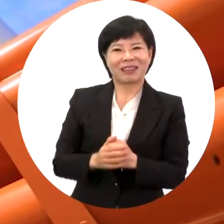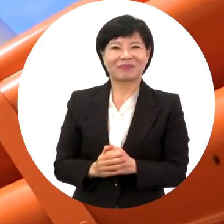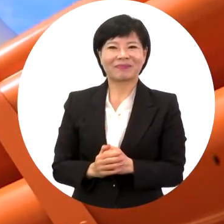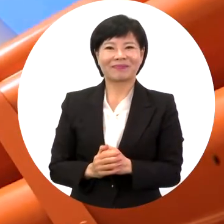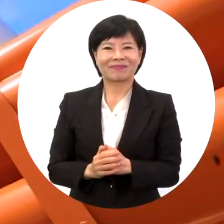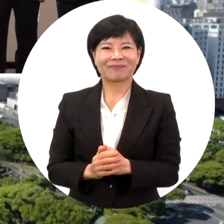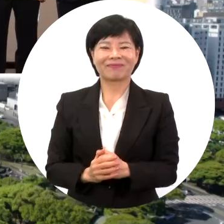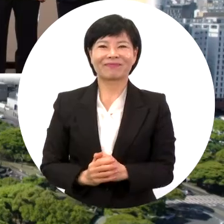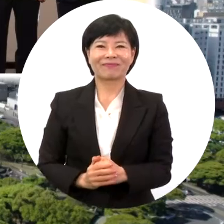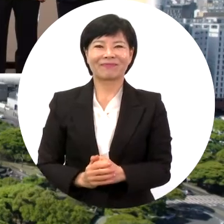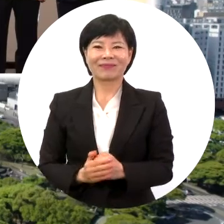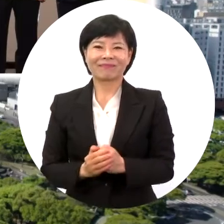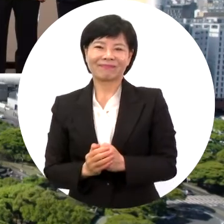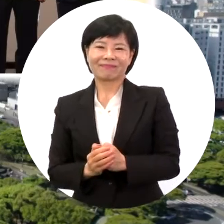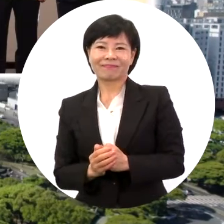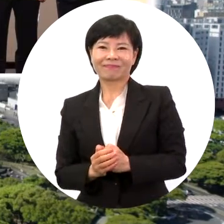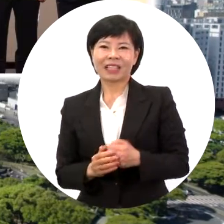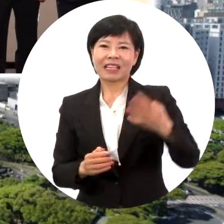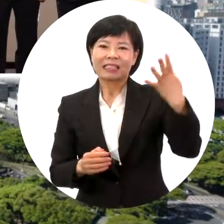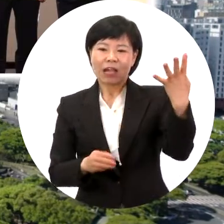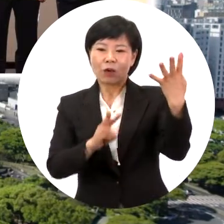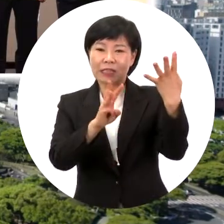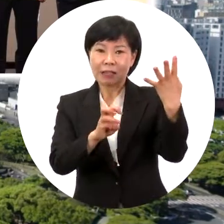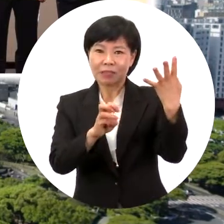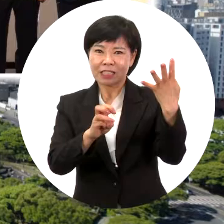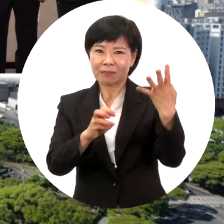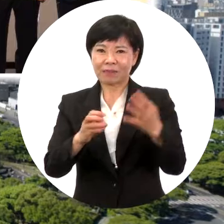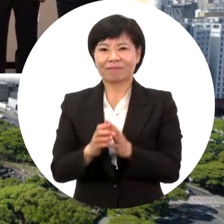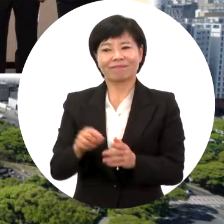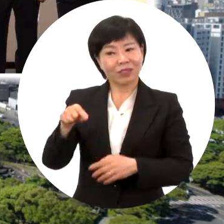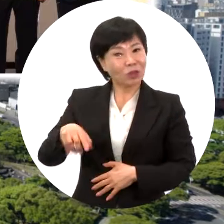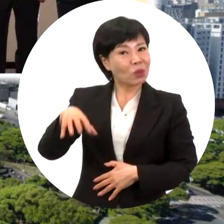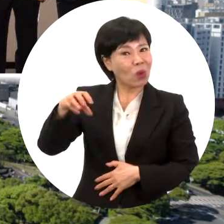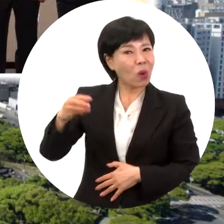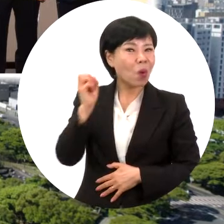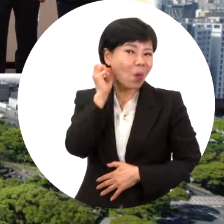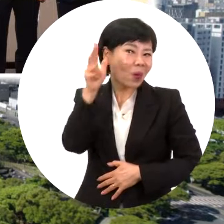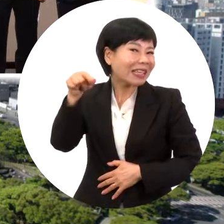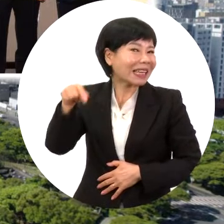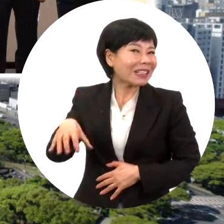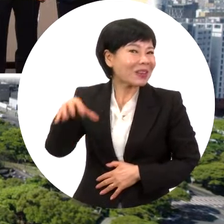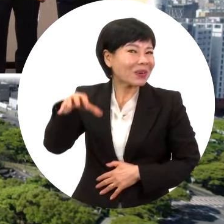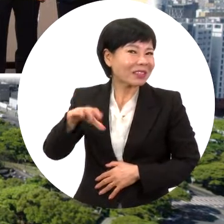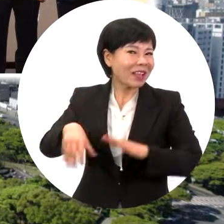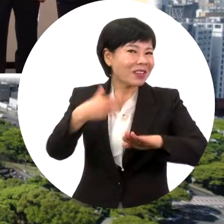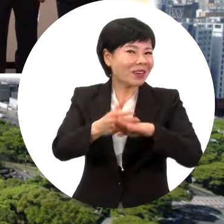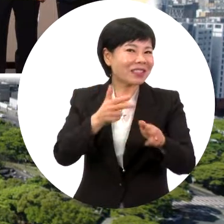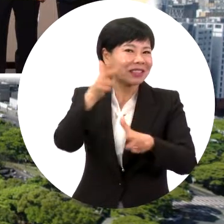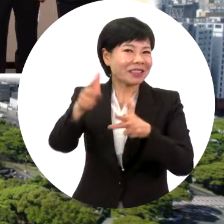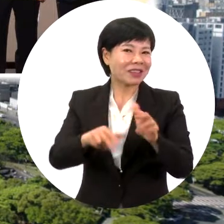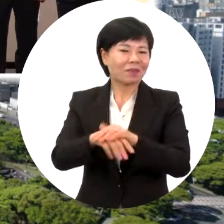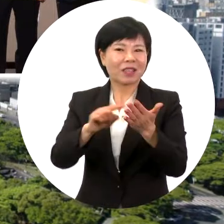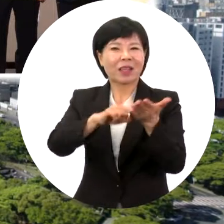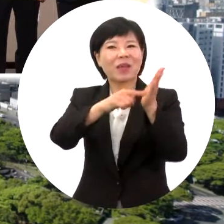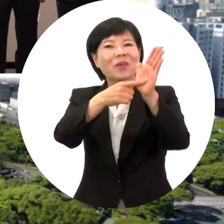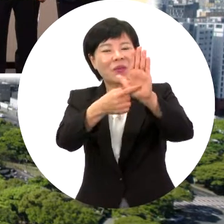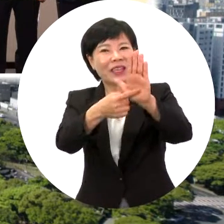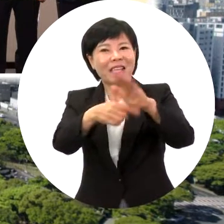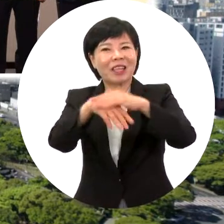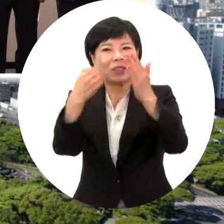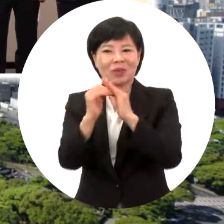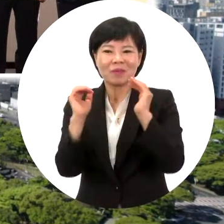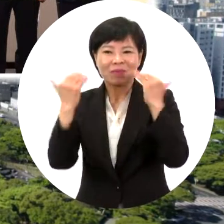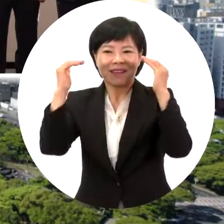전망됩니다. 제주도는 4월 30일 제주 라마다 프라자 호텔에서 제주 혁신 기업 공개 및 스케일업 전략